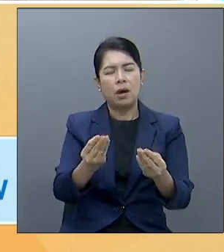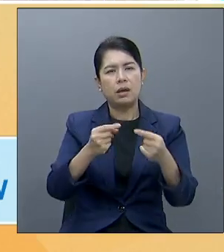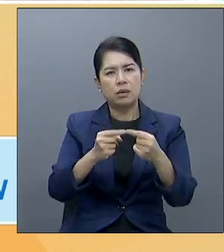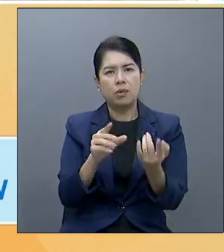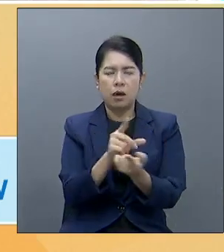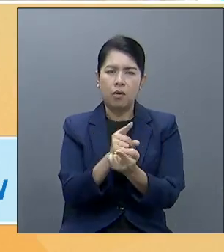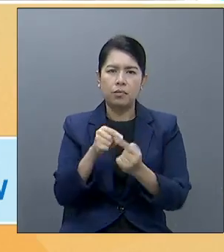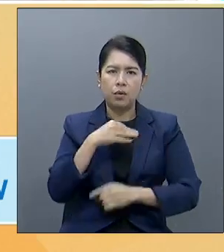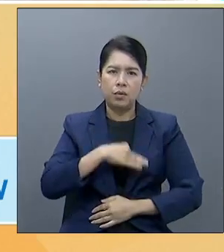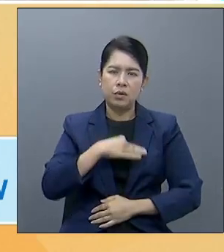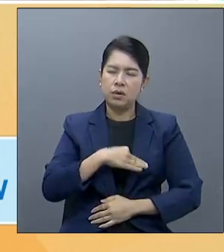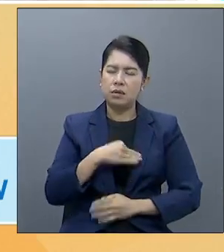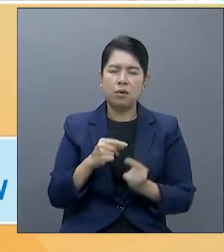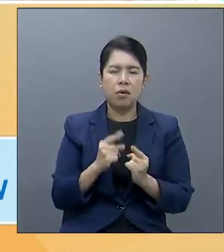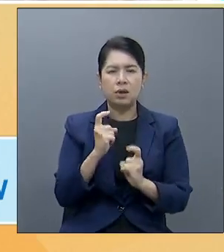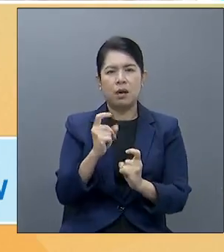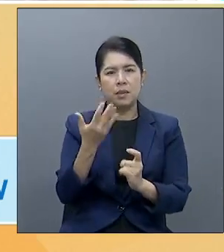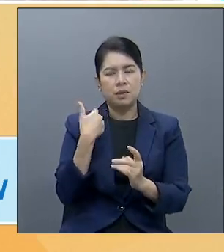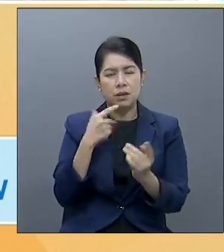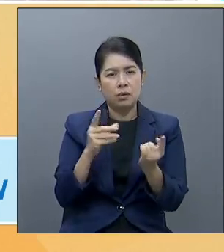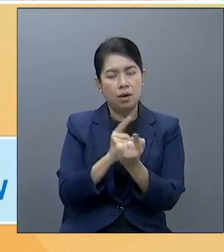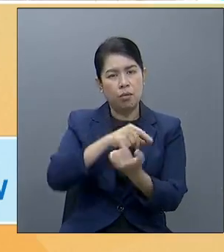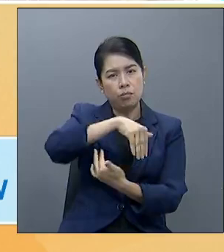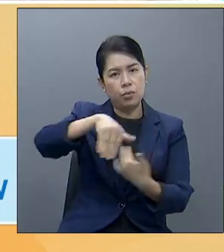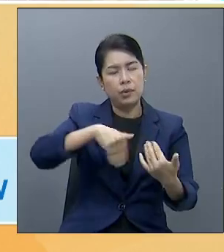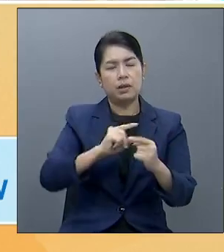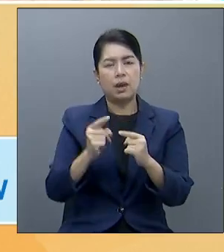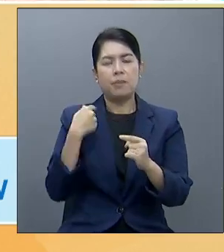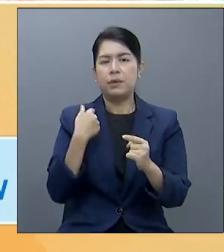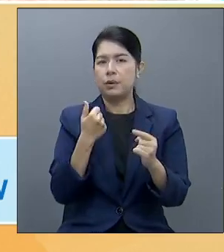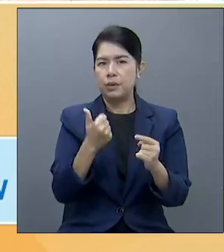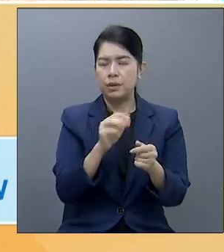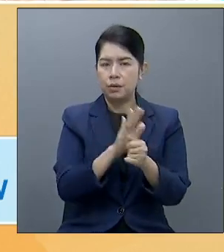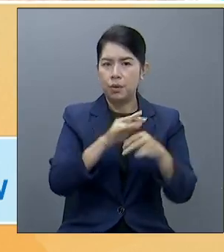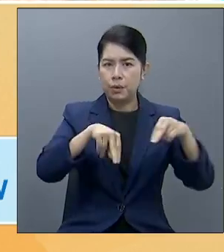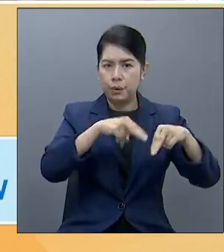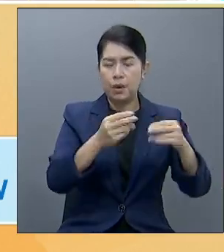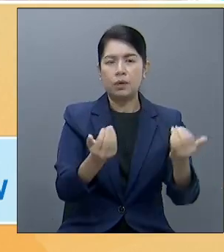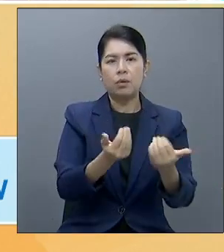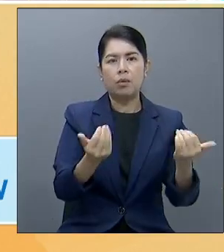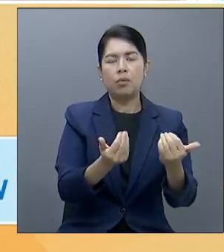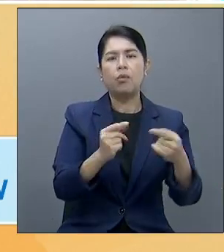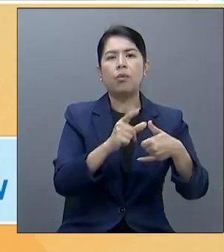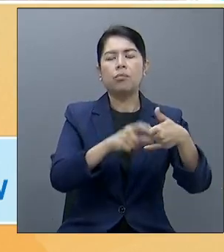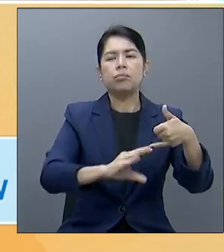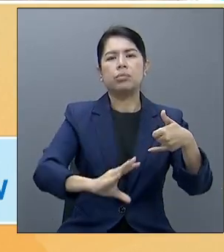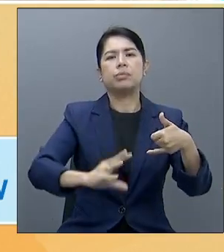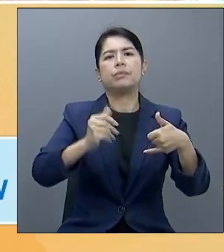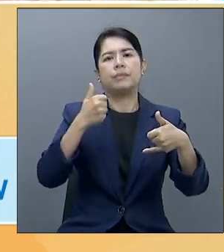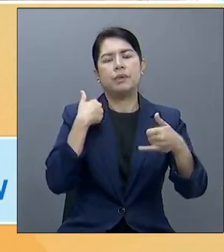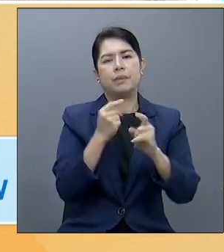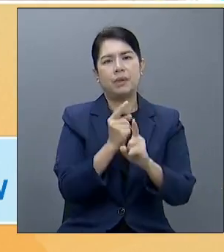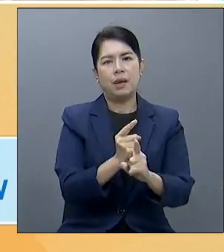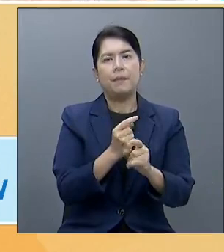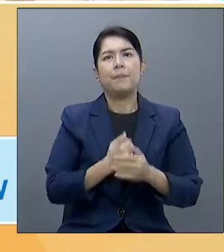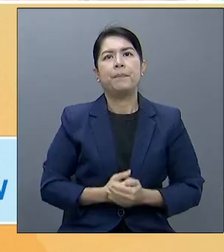ยมีแบบกระบวนการที่จะเรียนรู้ให้พ่อแม่ได้เลี้ยงดูลูกให้มีพัฒนาการที่สมวัย อันนี้เราเรียกว่าเป็น community led approach น